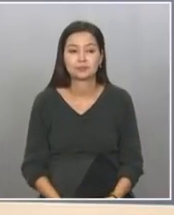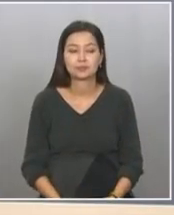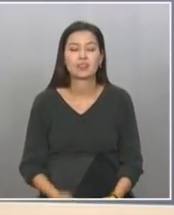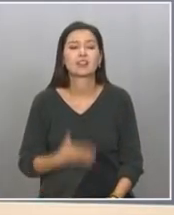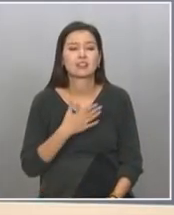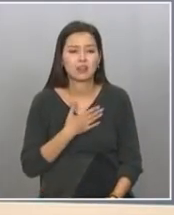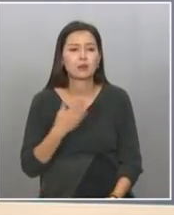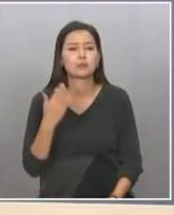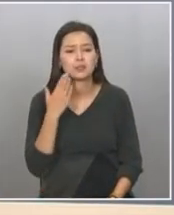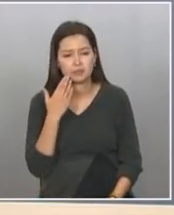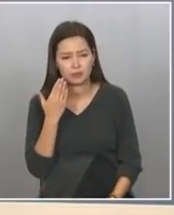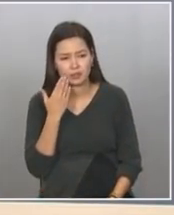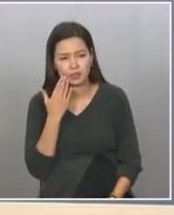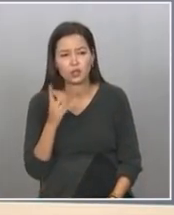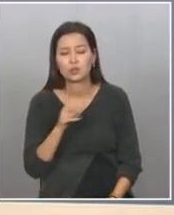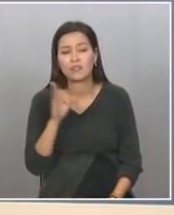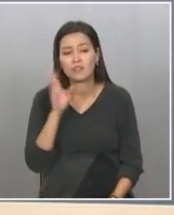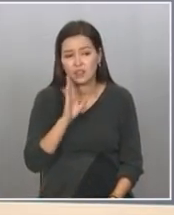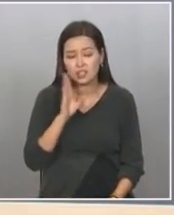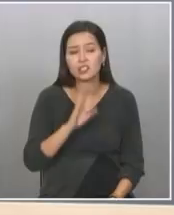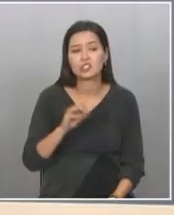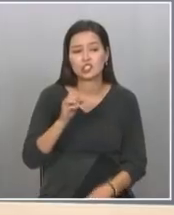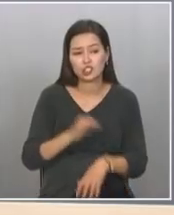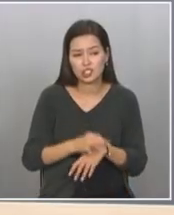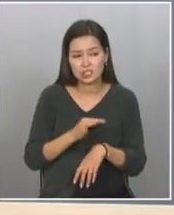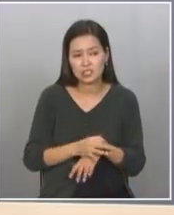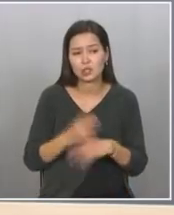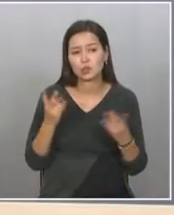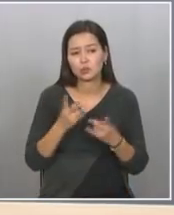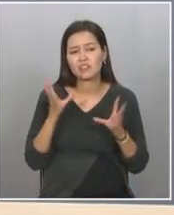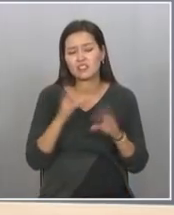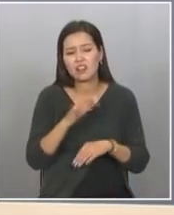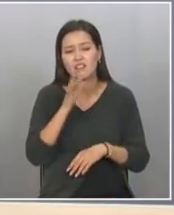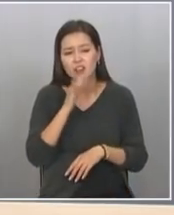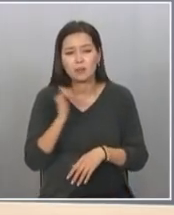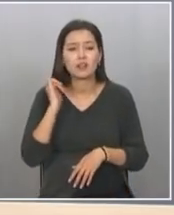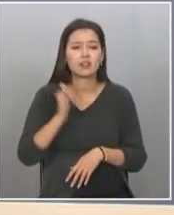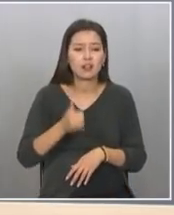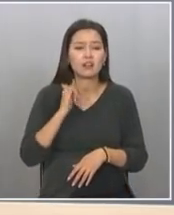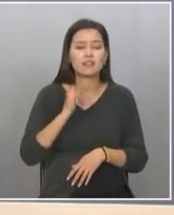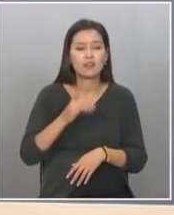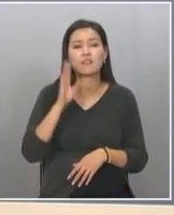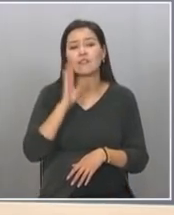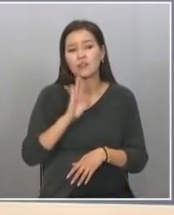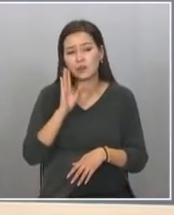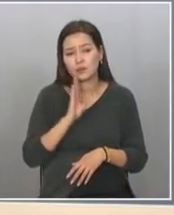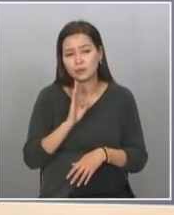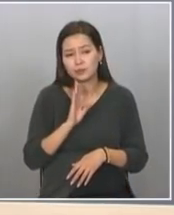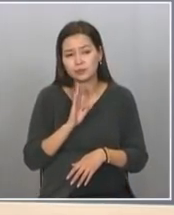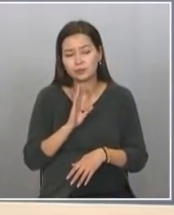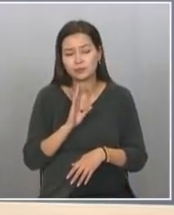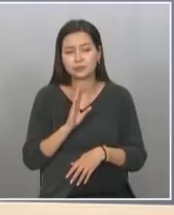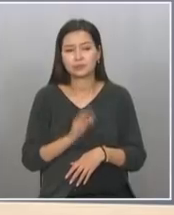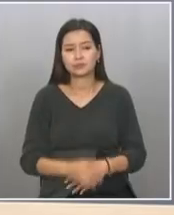Я предполагаю, что в водяные часы нужно все время наливать воду. А у вас какое предположение